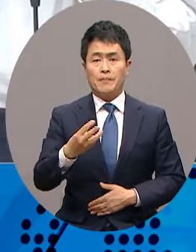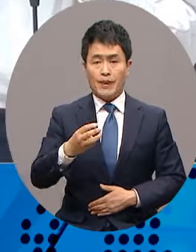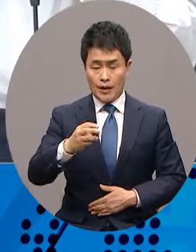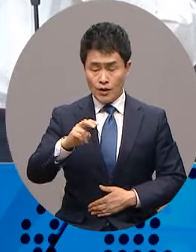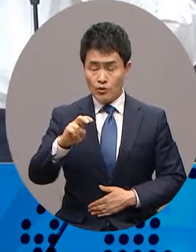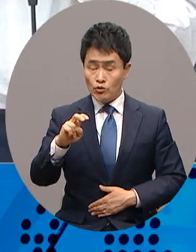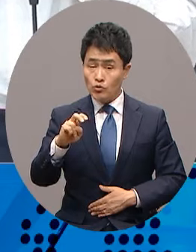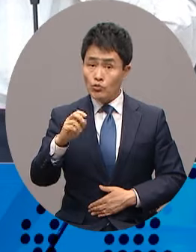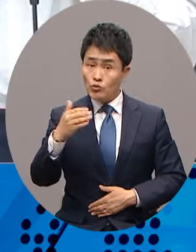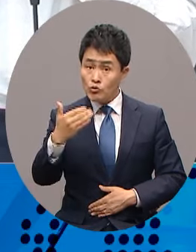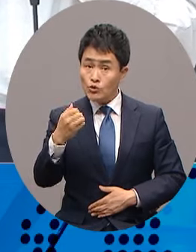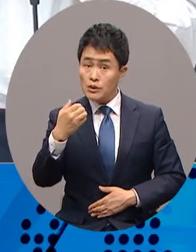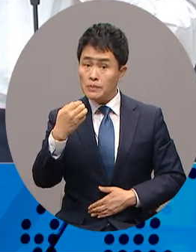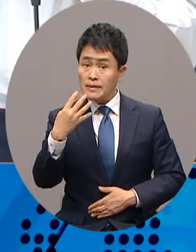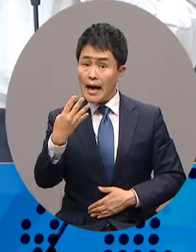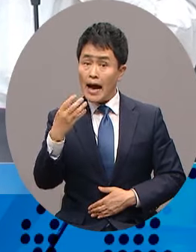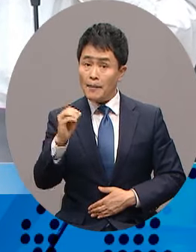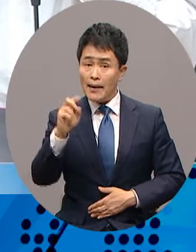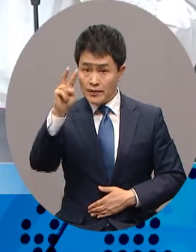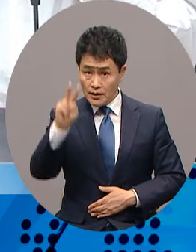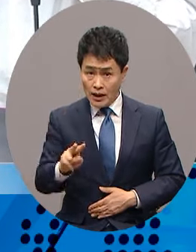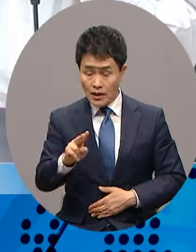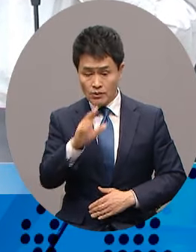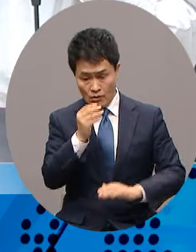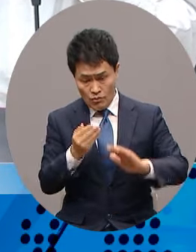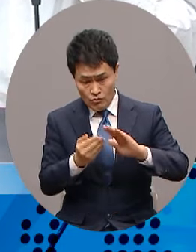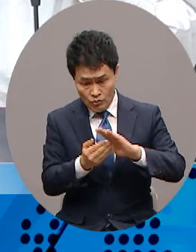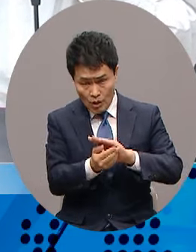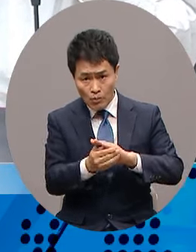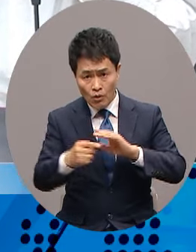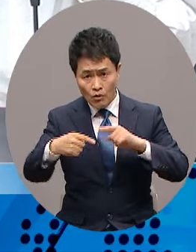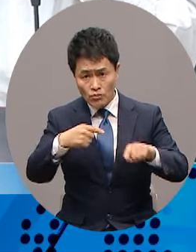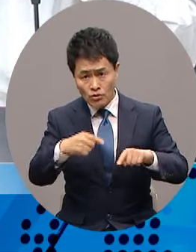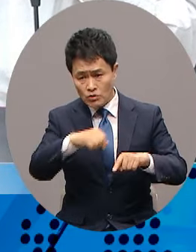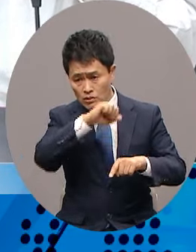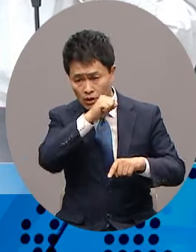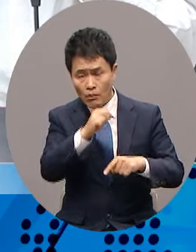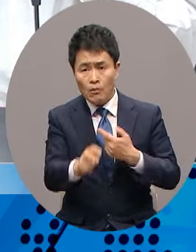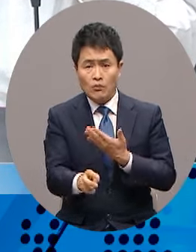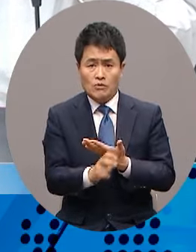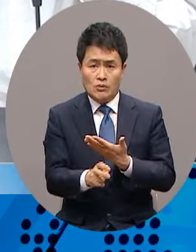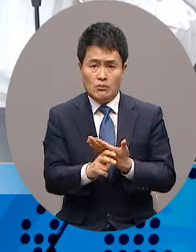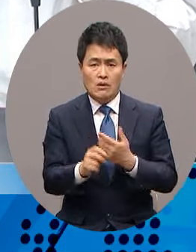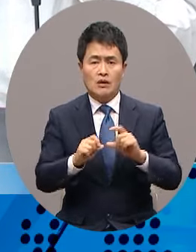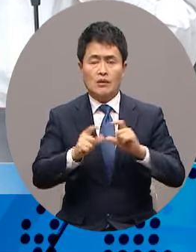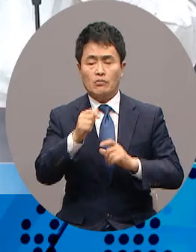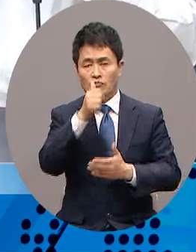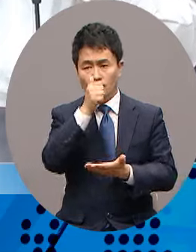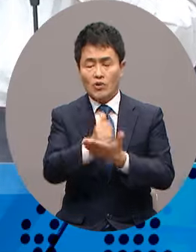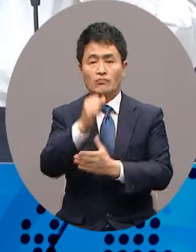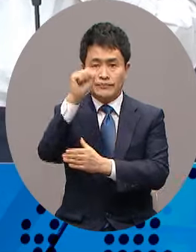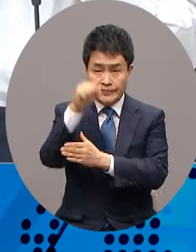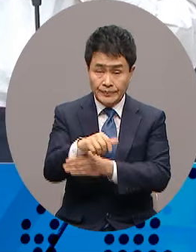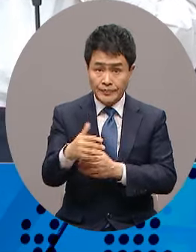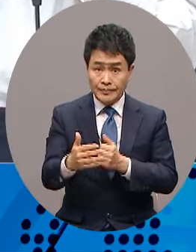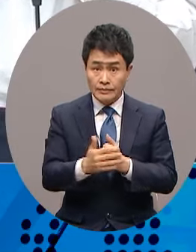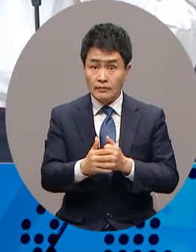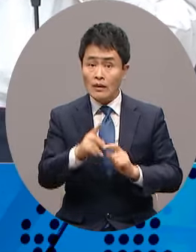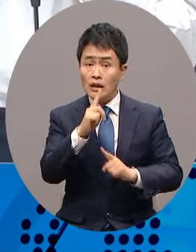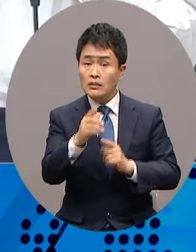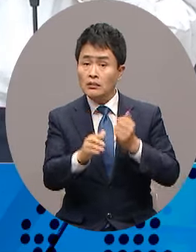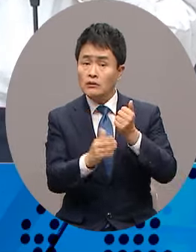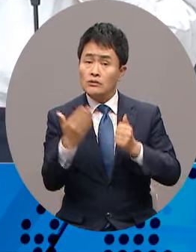달러입니다 또 뇌물 수수와 정치자금법 위반과 관련해서도 대부분 유죄로 받습니다 다만 이전